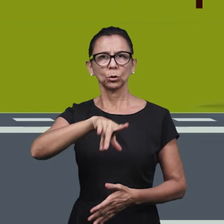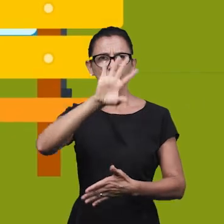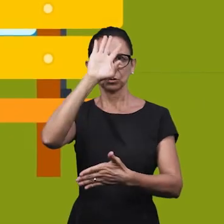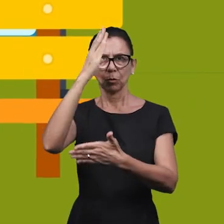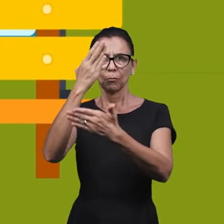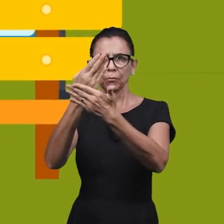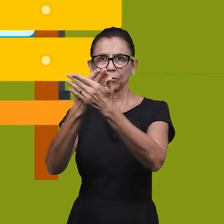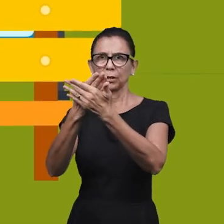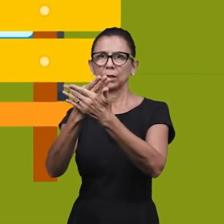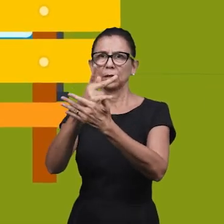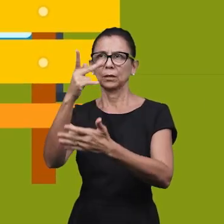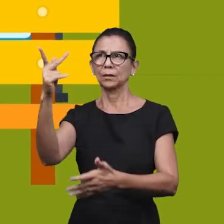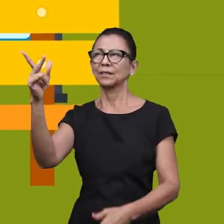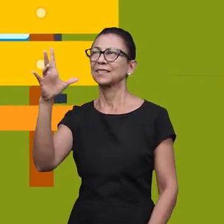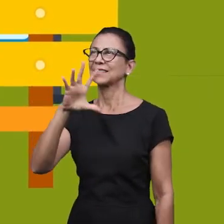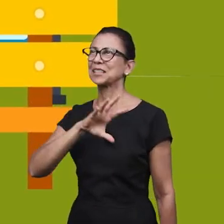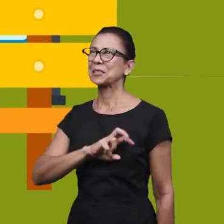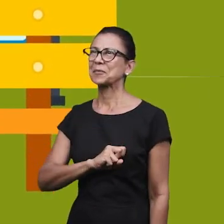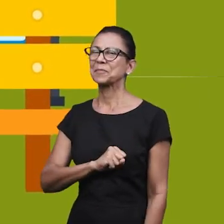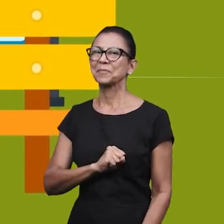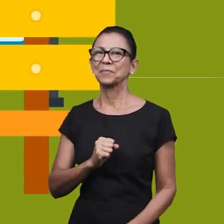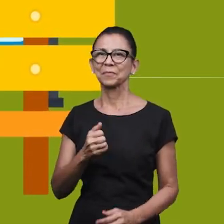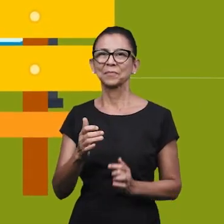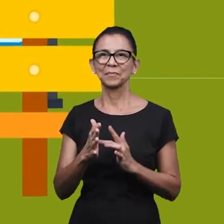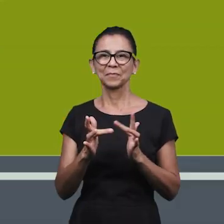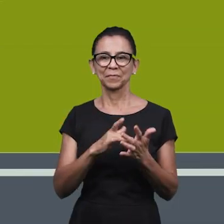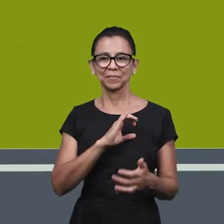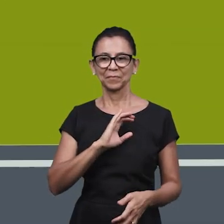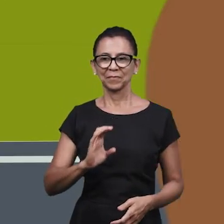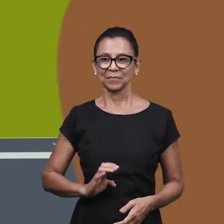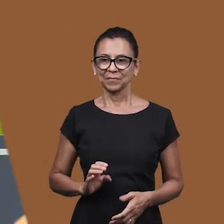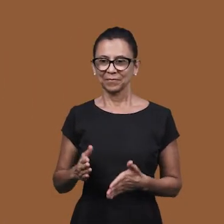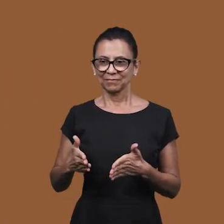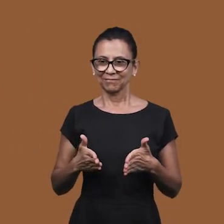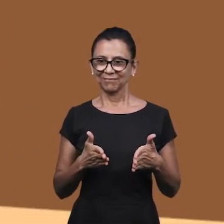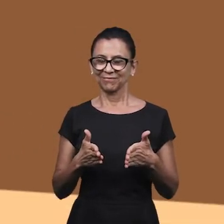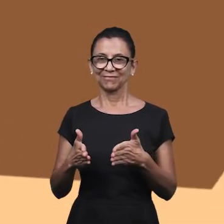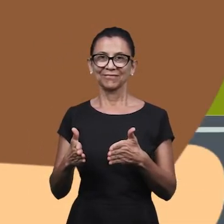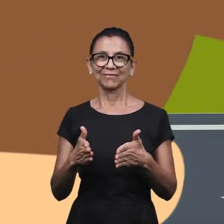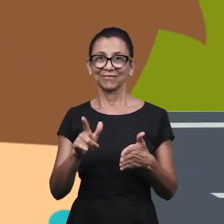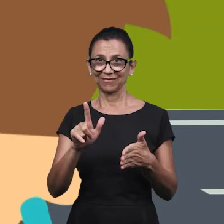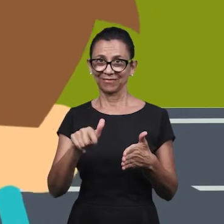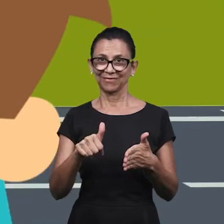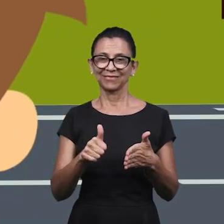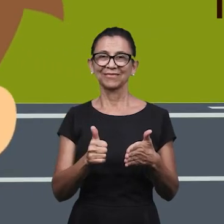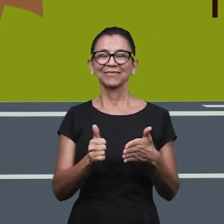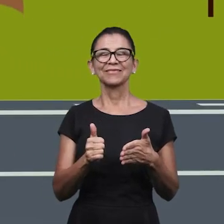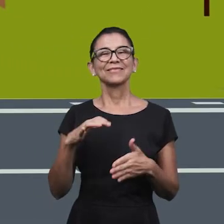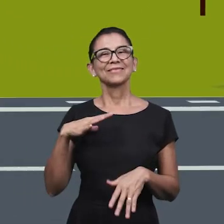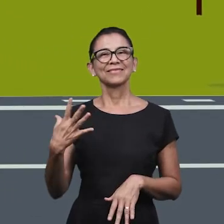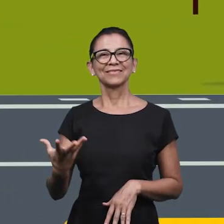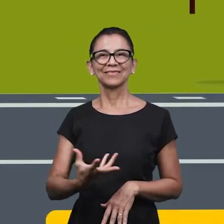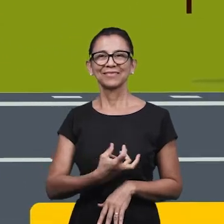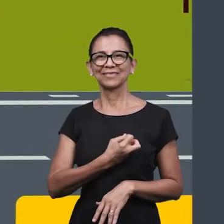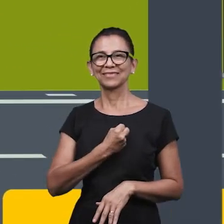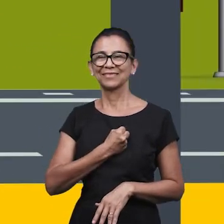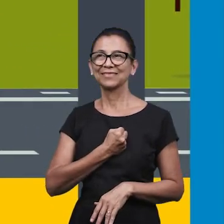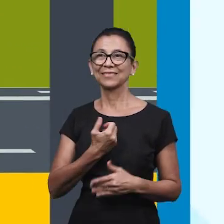que confia em seu amor. Jesus Cristo é o caminho, Jesus Cristo